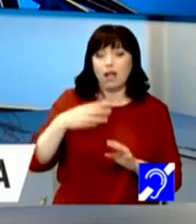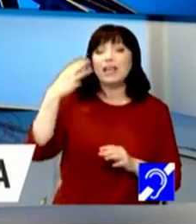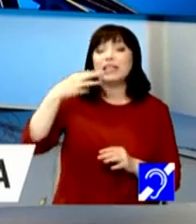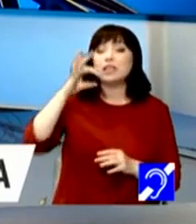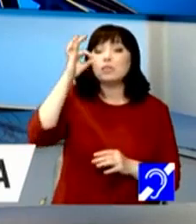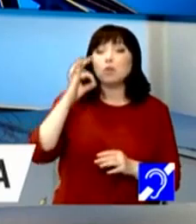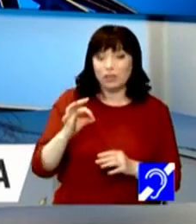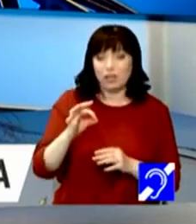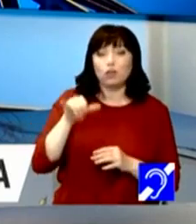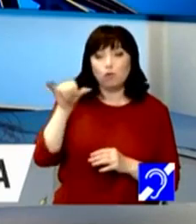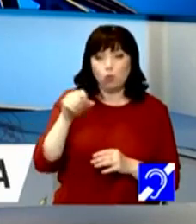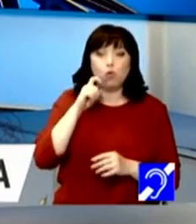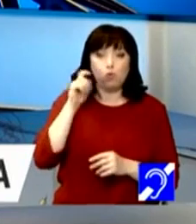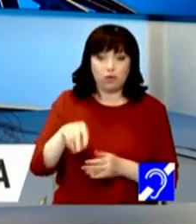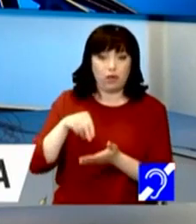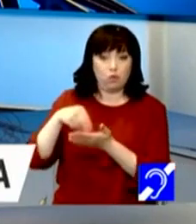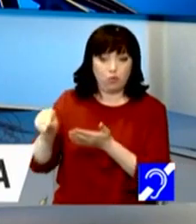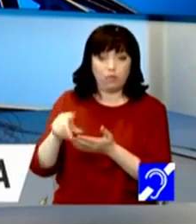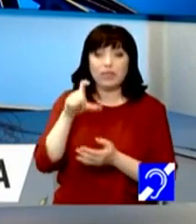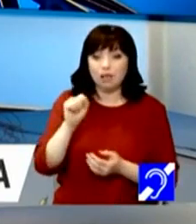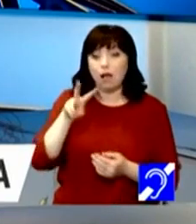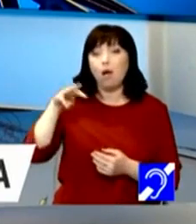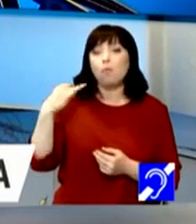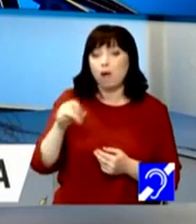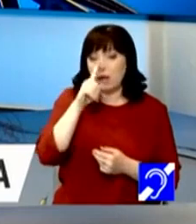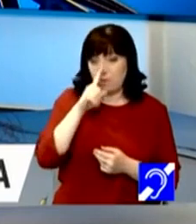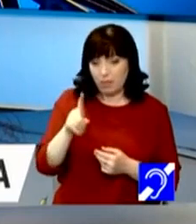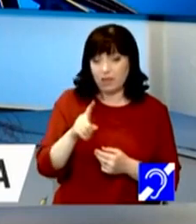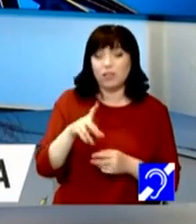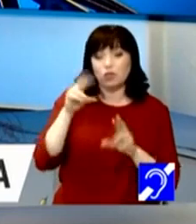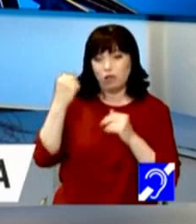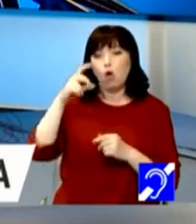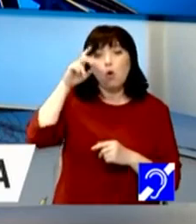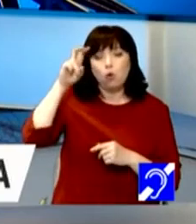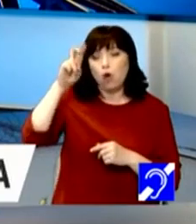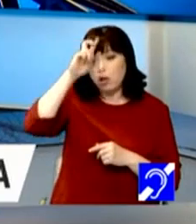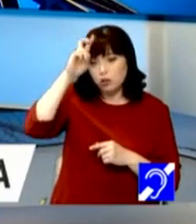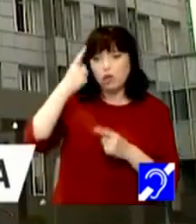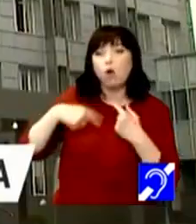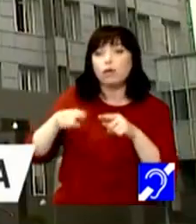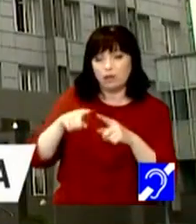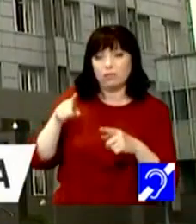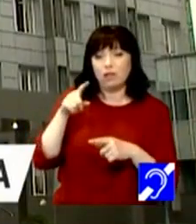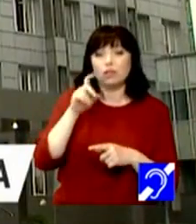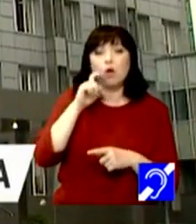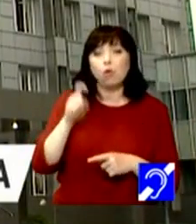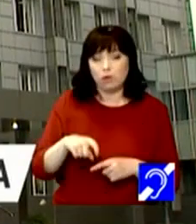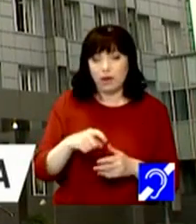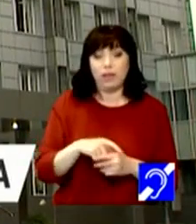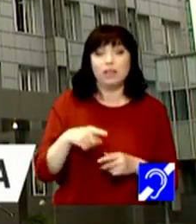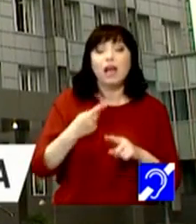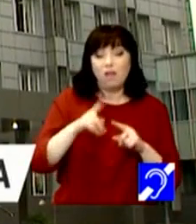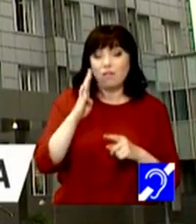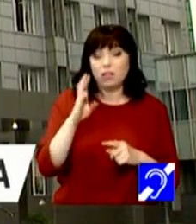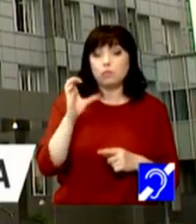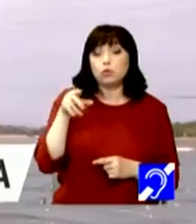din necesarul de energie electrică pentru luna mai cu firma de stat ucraineană Ukrhidroenergo. Vladimir